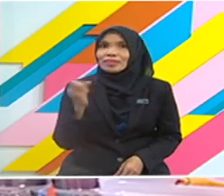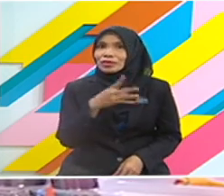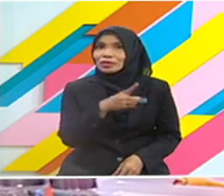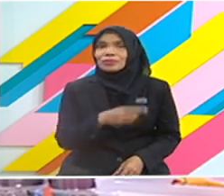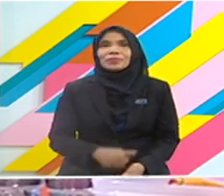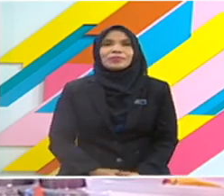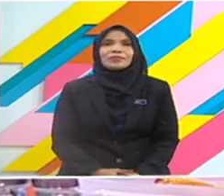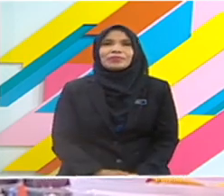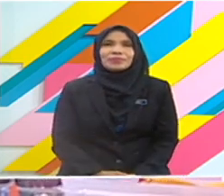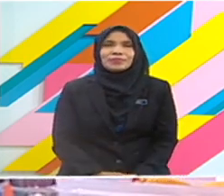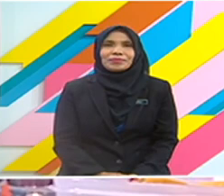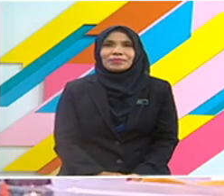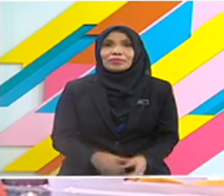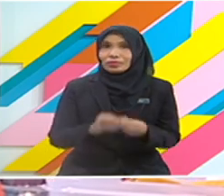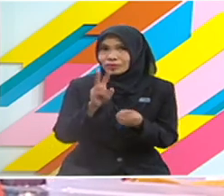Okey.